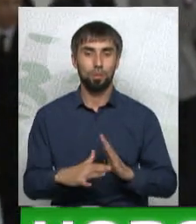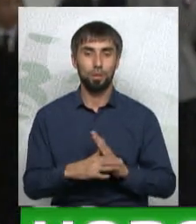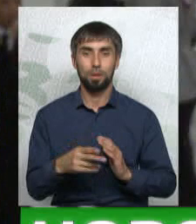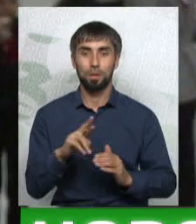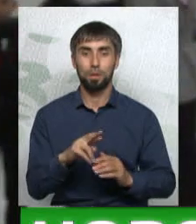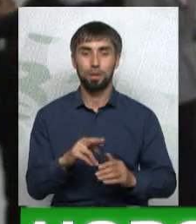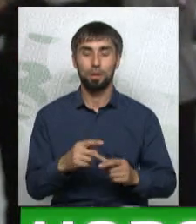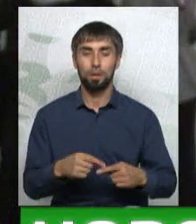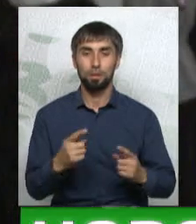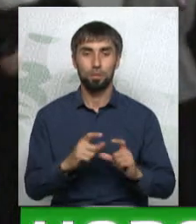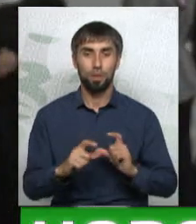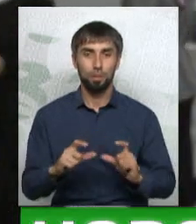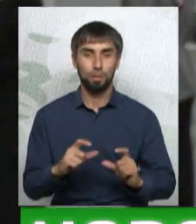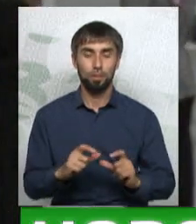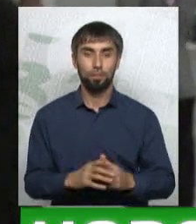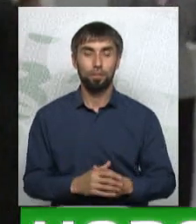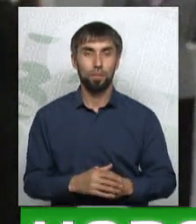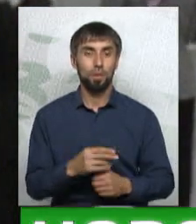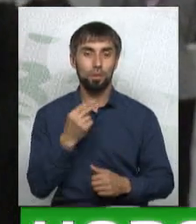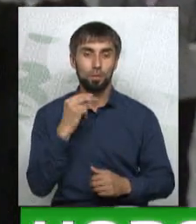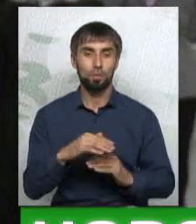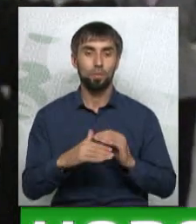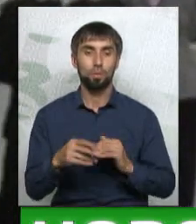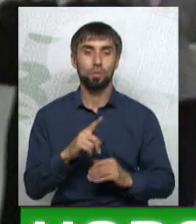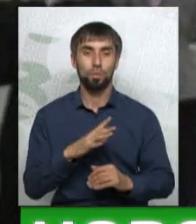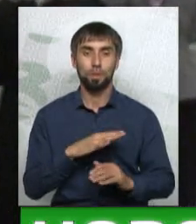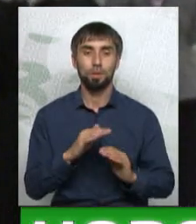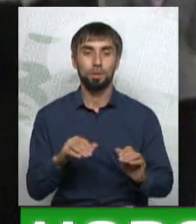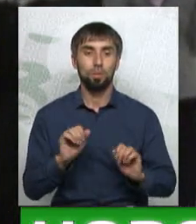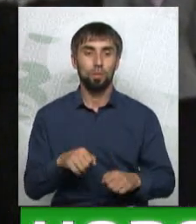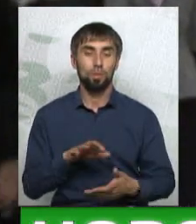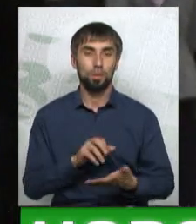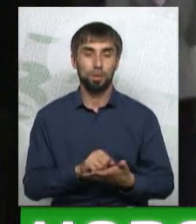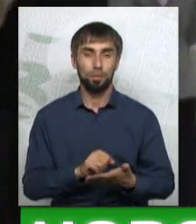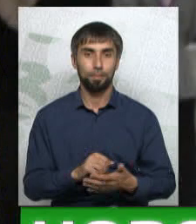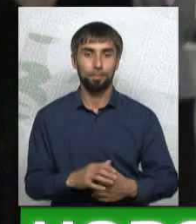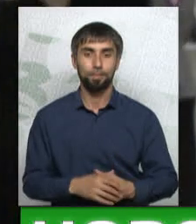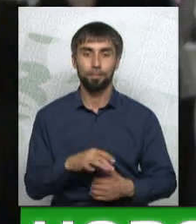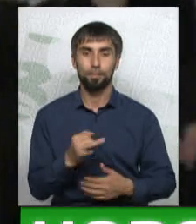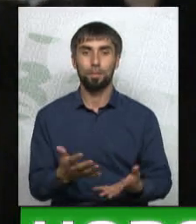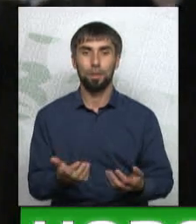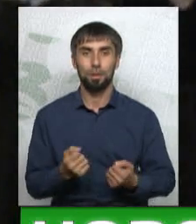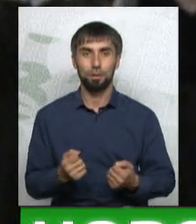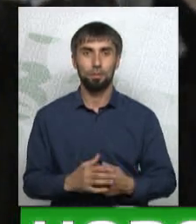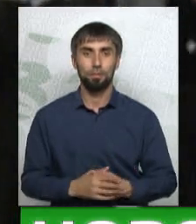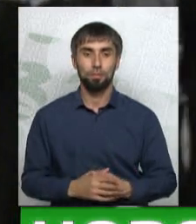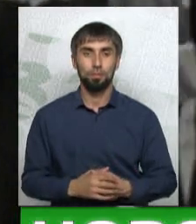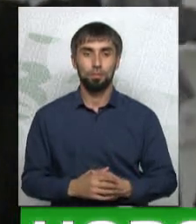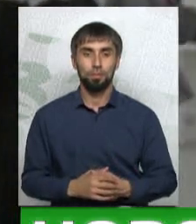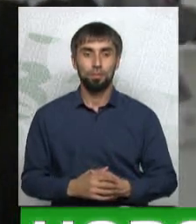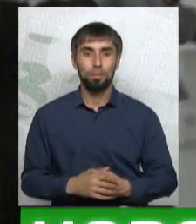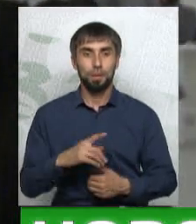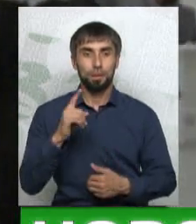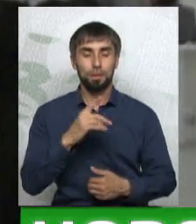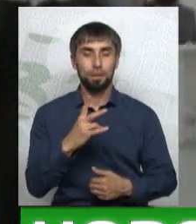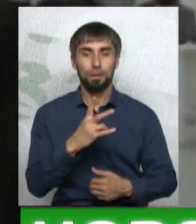для развития шахмат. Замечательная площадка для того, чтобы дети могли бы заниматься и получать